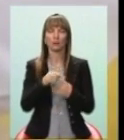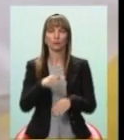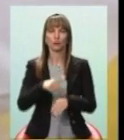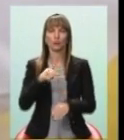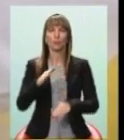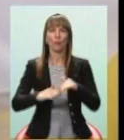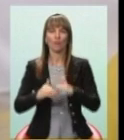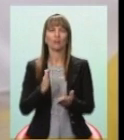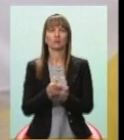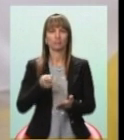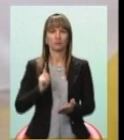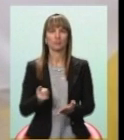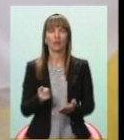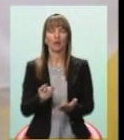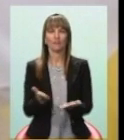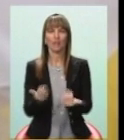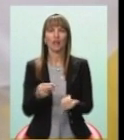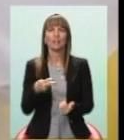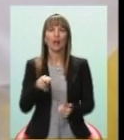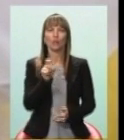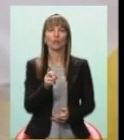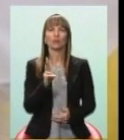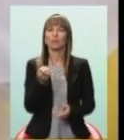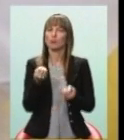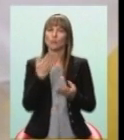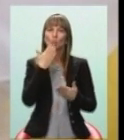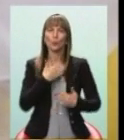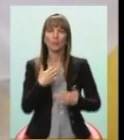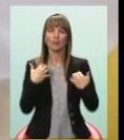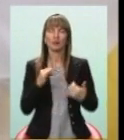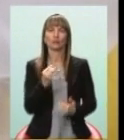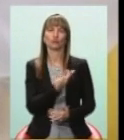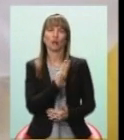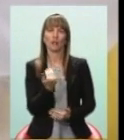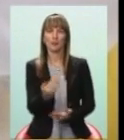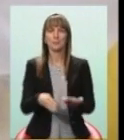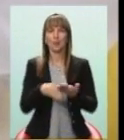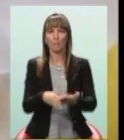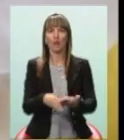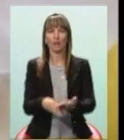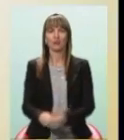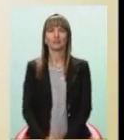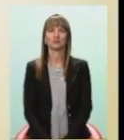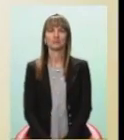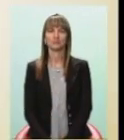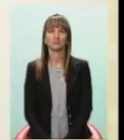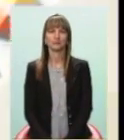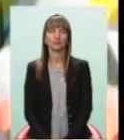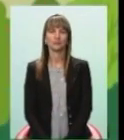справжнім покликанням для людей, котрі не просто люблять тварин, а й прагнуть їм допомагати.